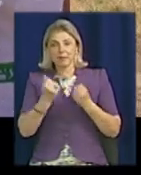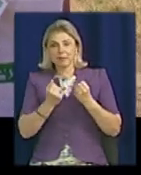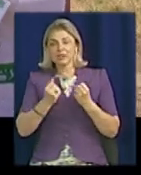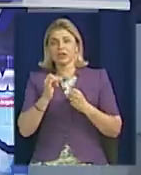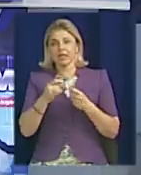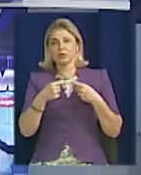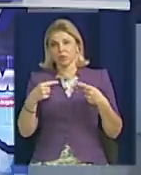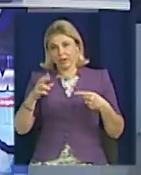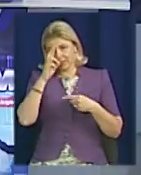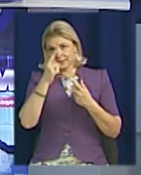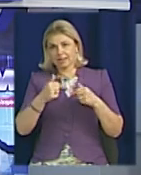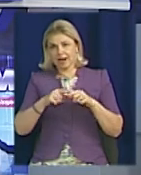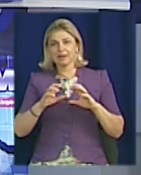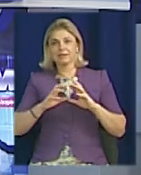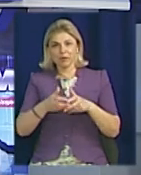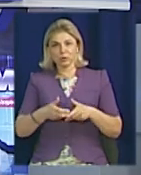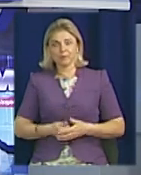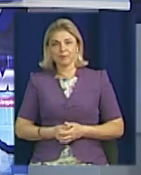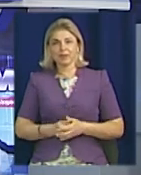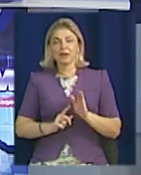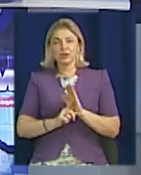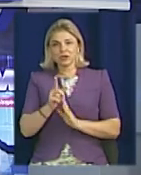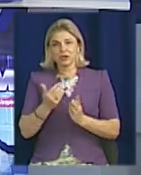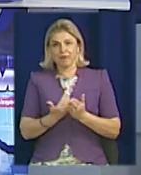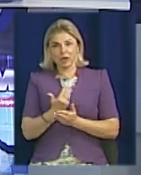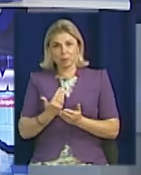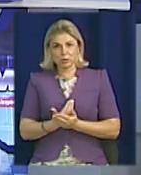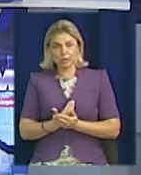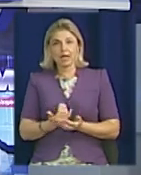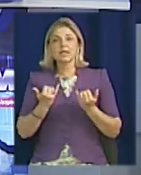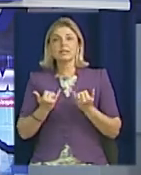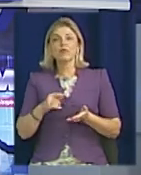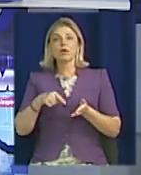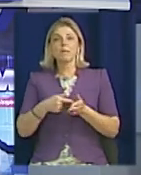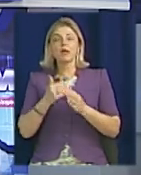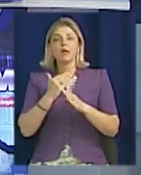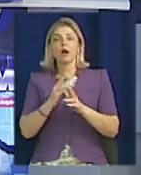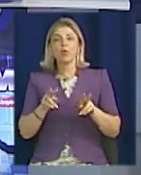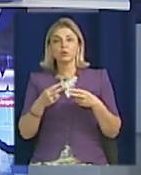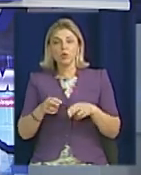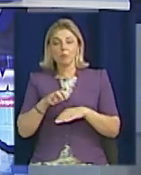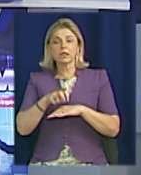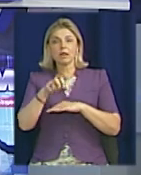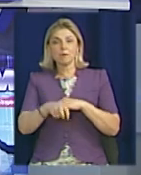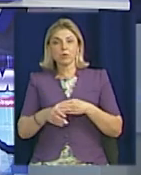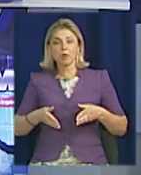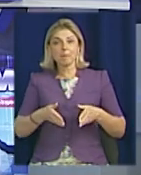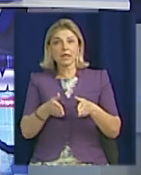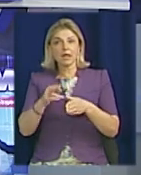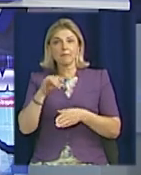світу. І ми розпочинаємо наш випуск. Сьогодні у міському яхт-клубі, стрибнувши з пірсу,